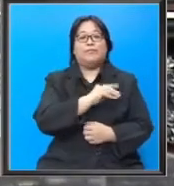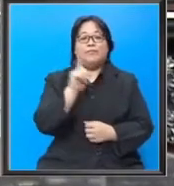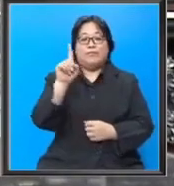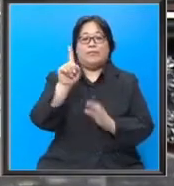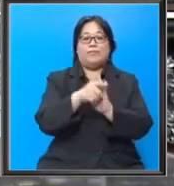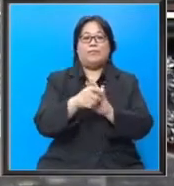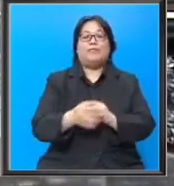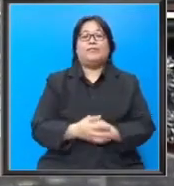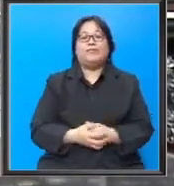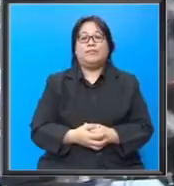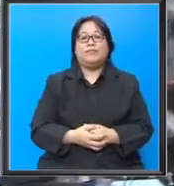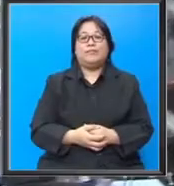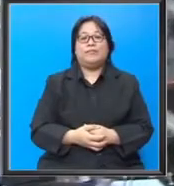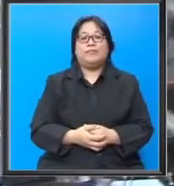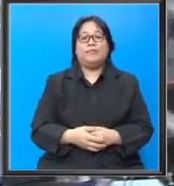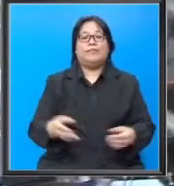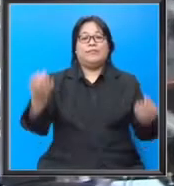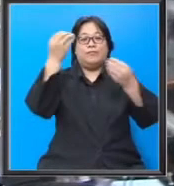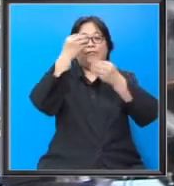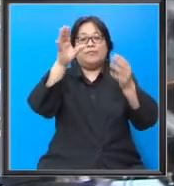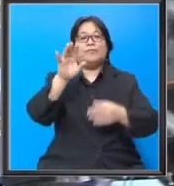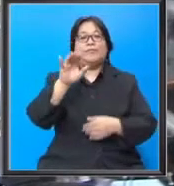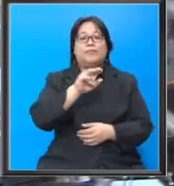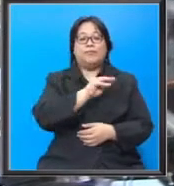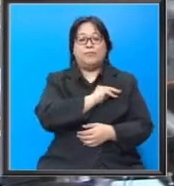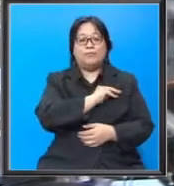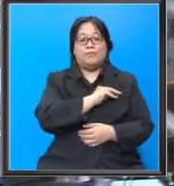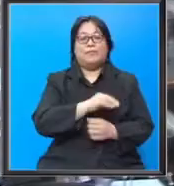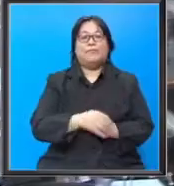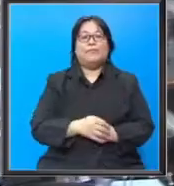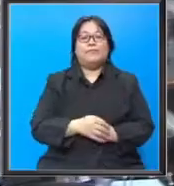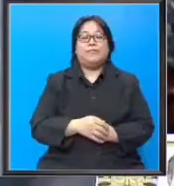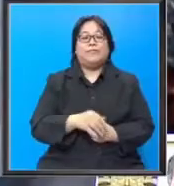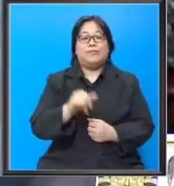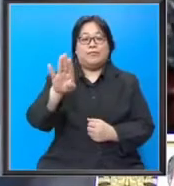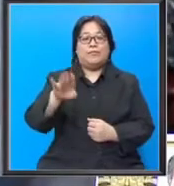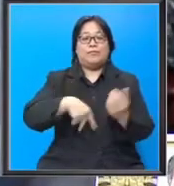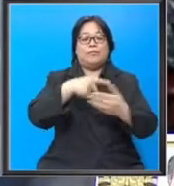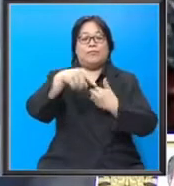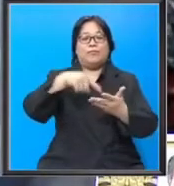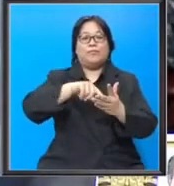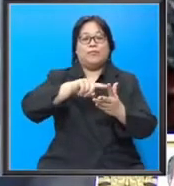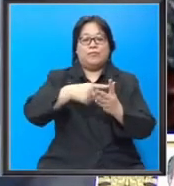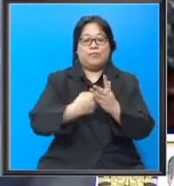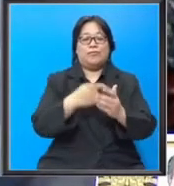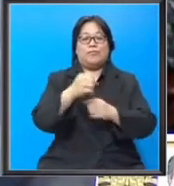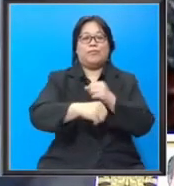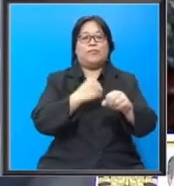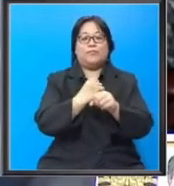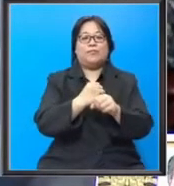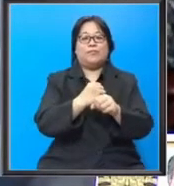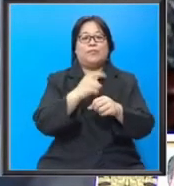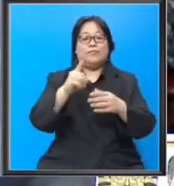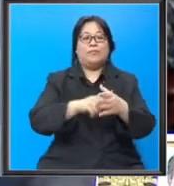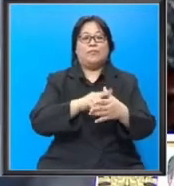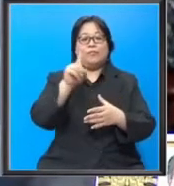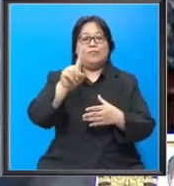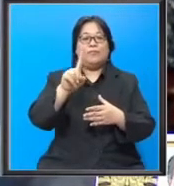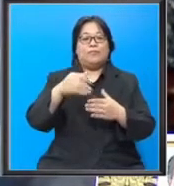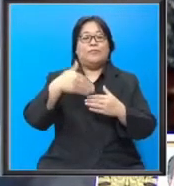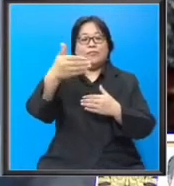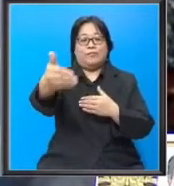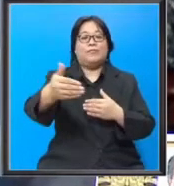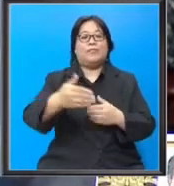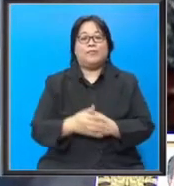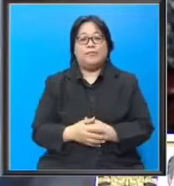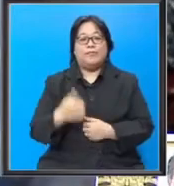satu ini untuk mamanya Muhammad Oke jago nih dilancarkan pada bulan Januari tahun depan kita dalam 10 menit setelah